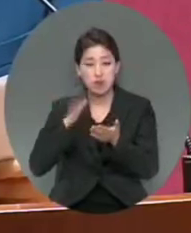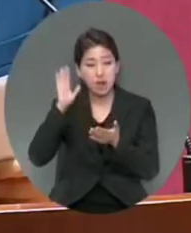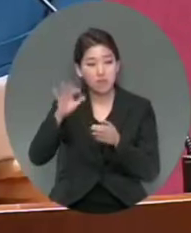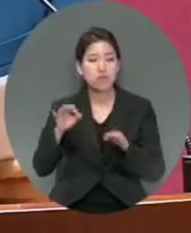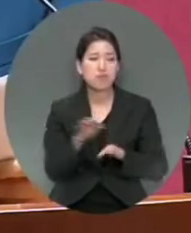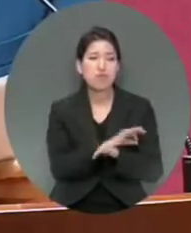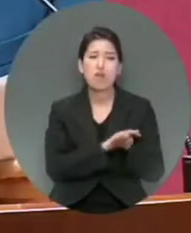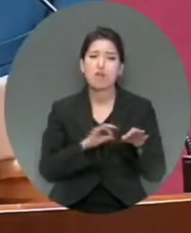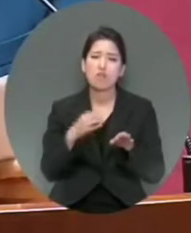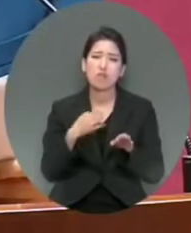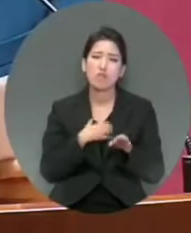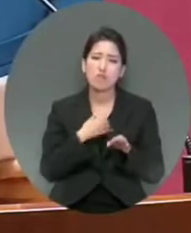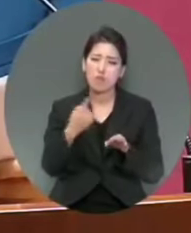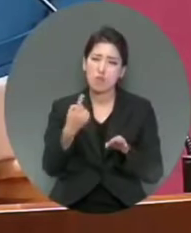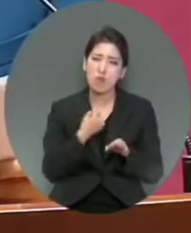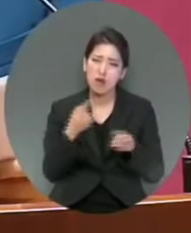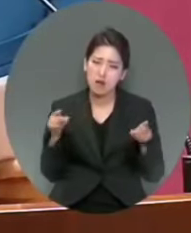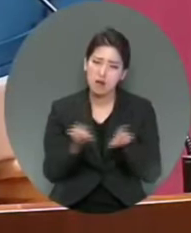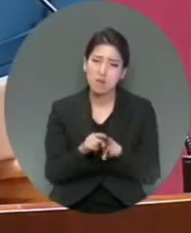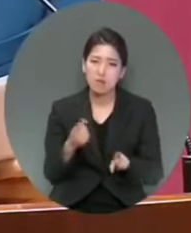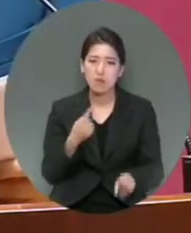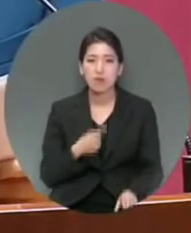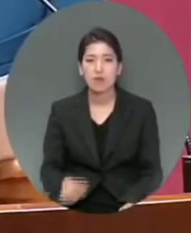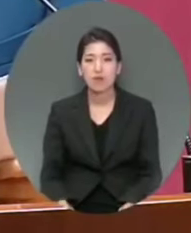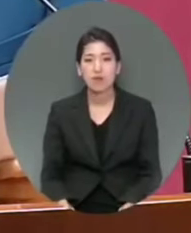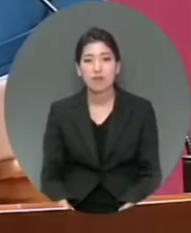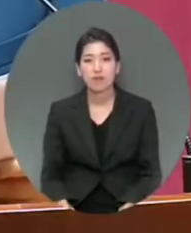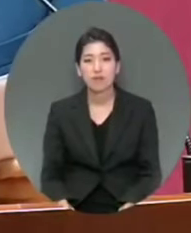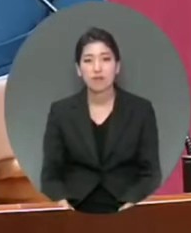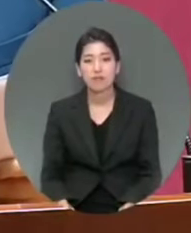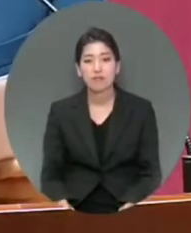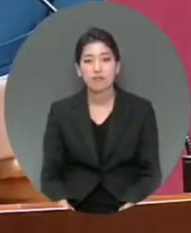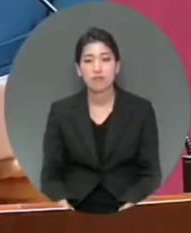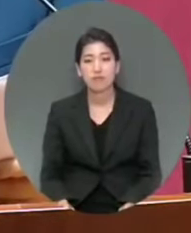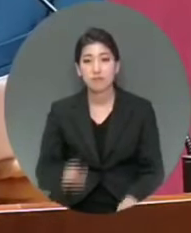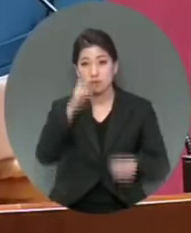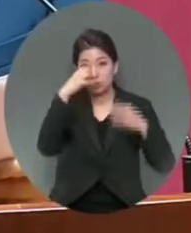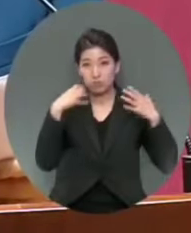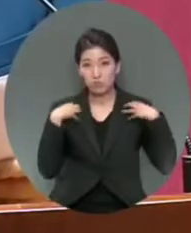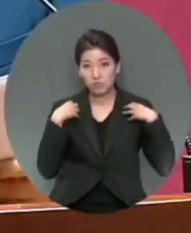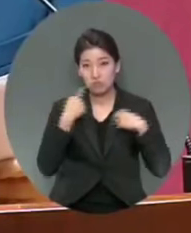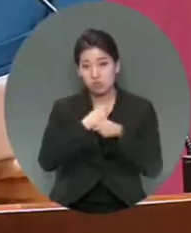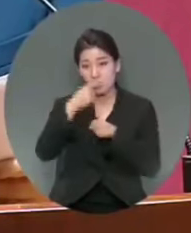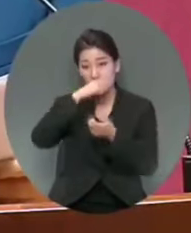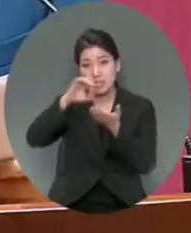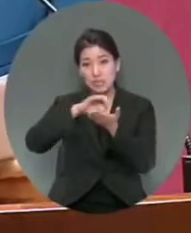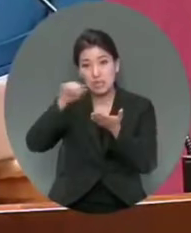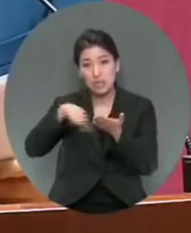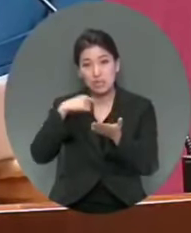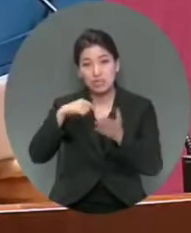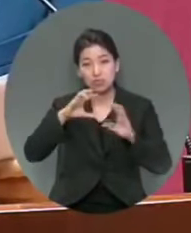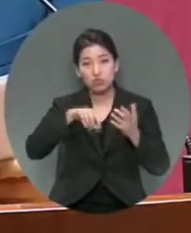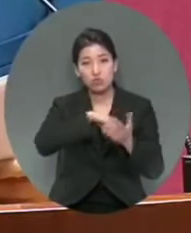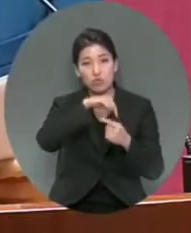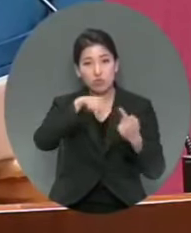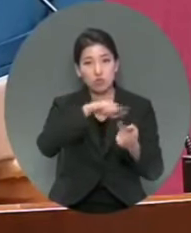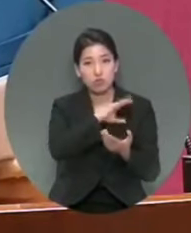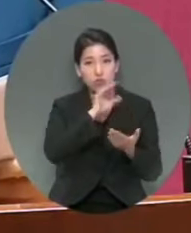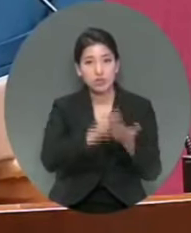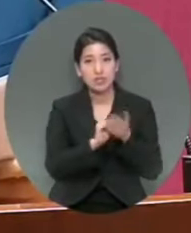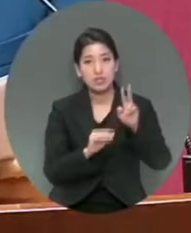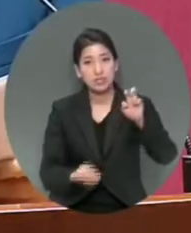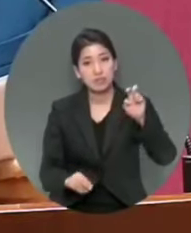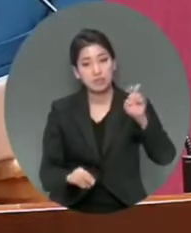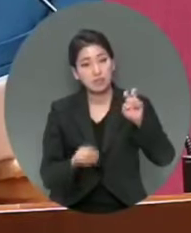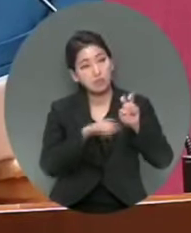저는 매우 심각하다 이렇게 보고 있습니다. 정부가 발표한 24년 예산안 20대 핵심 과제를 살펴보면요.